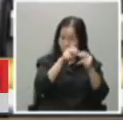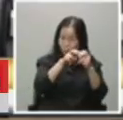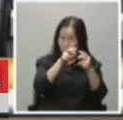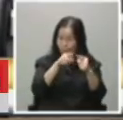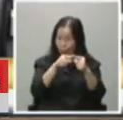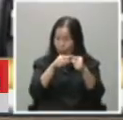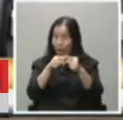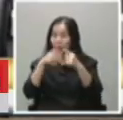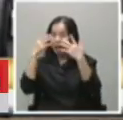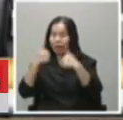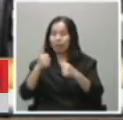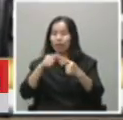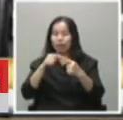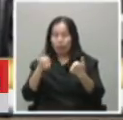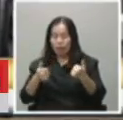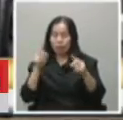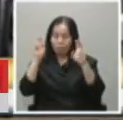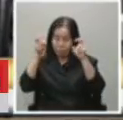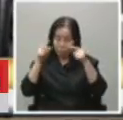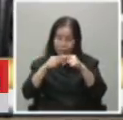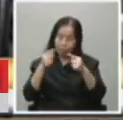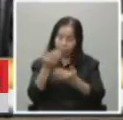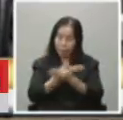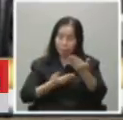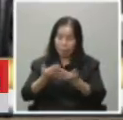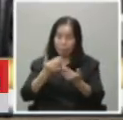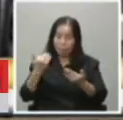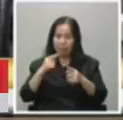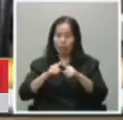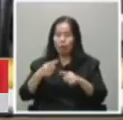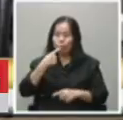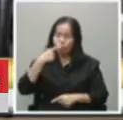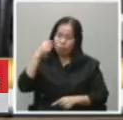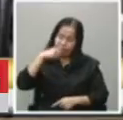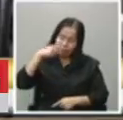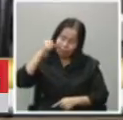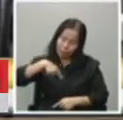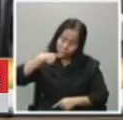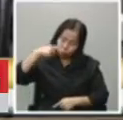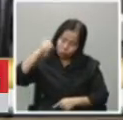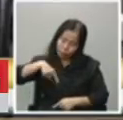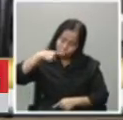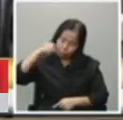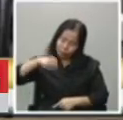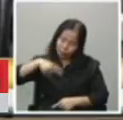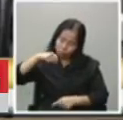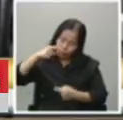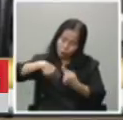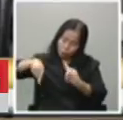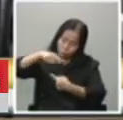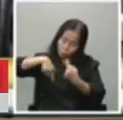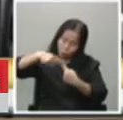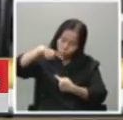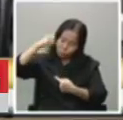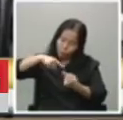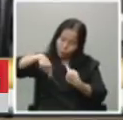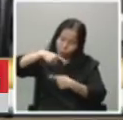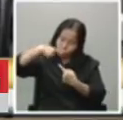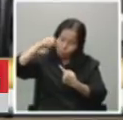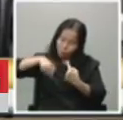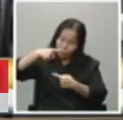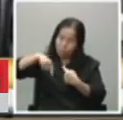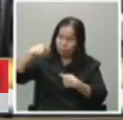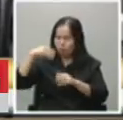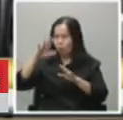กี่ยวกับประเด็นที่กำลังปรึกษาหารือกันอยู่ต้องไม่คุ้มเฟือยวกวนเวียนซ้ำซากหรือซ้ำกับคนอื่